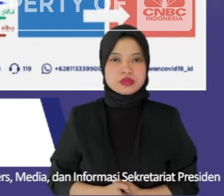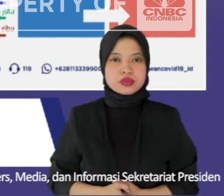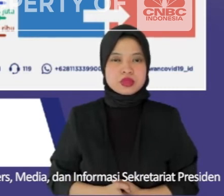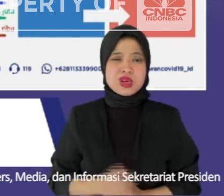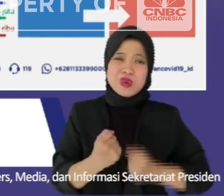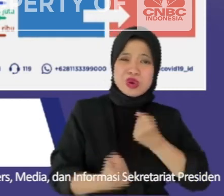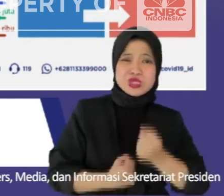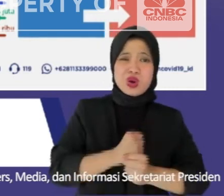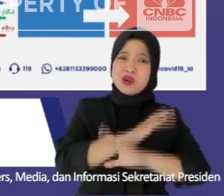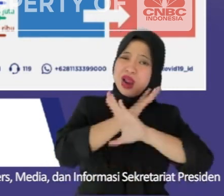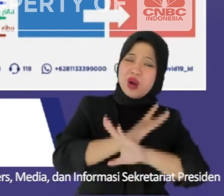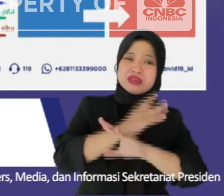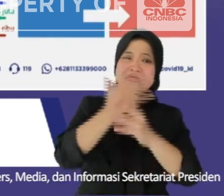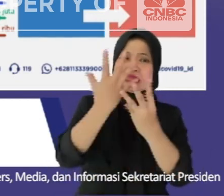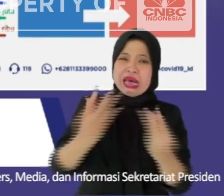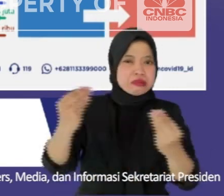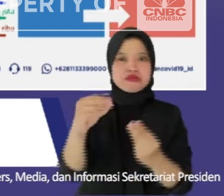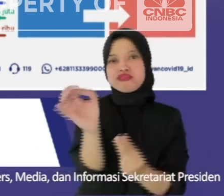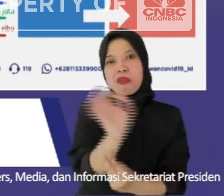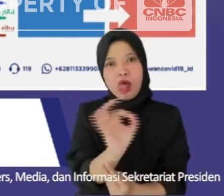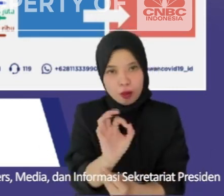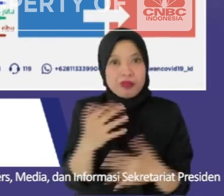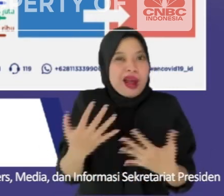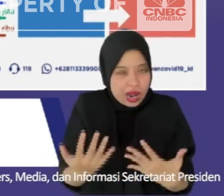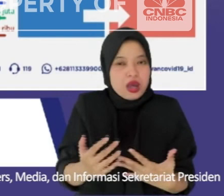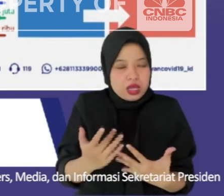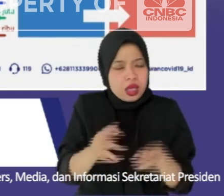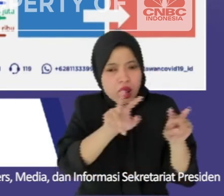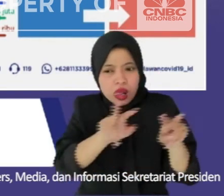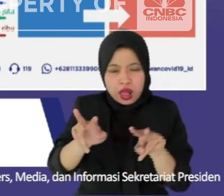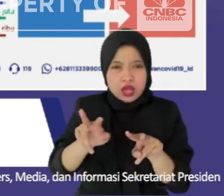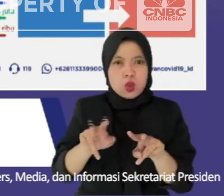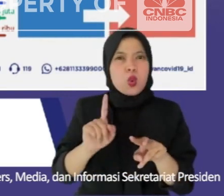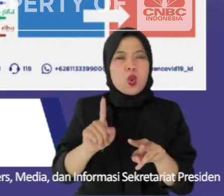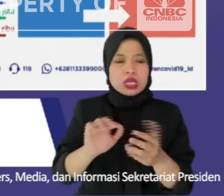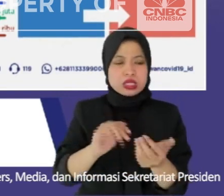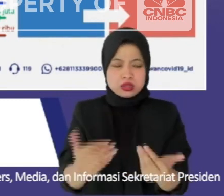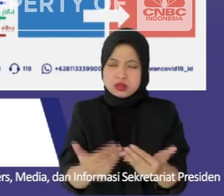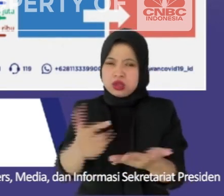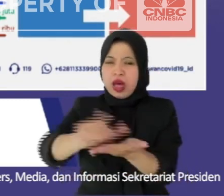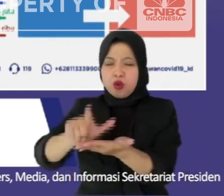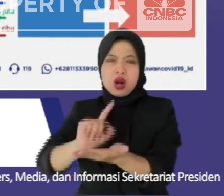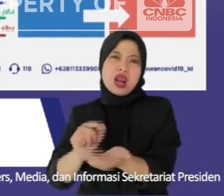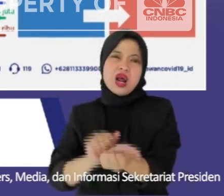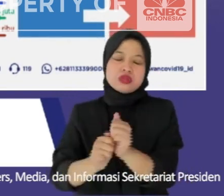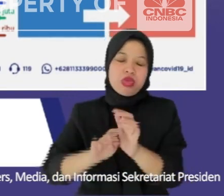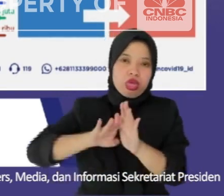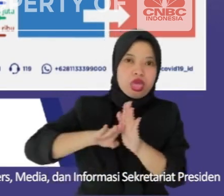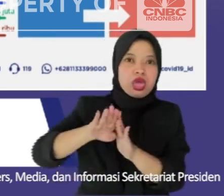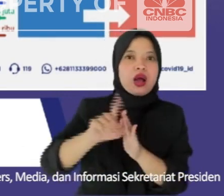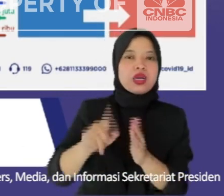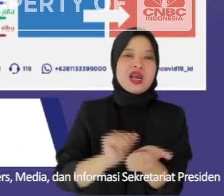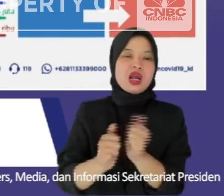melawan pandemi ini Belumlah berakhir sampai saat ini kita masih melihat laju penambahan kasus yang tajam dimana